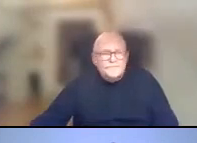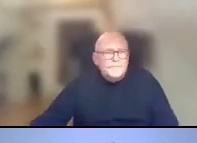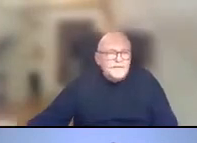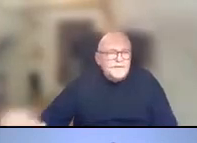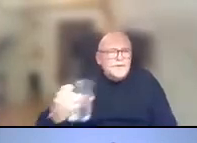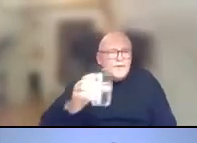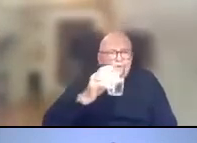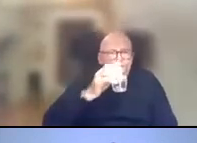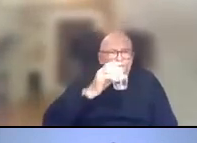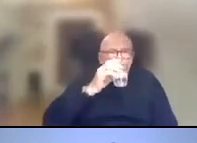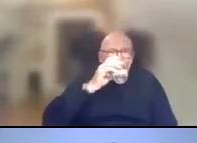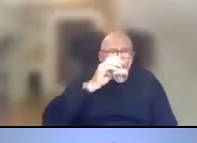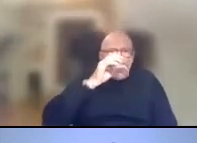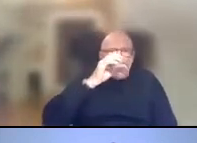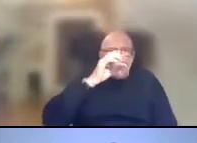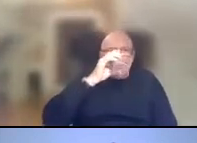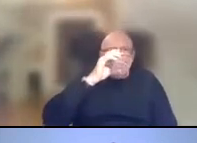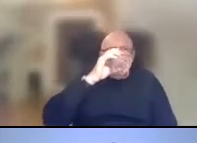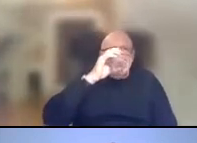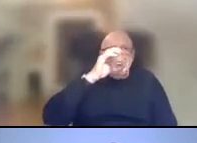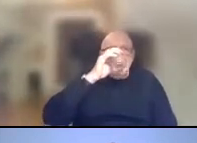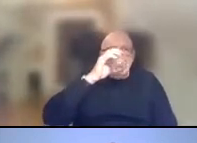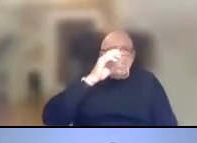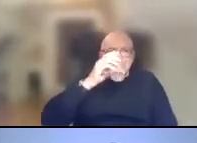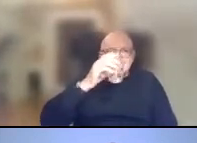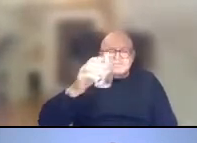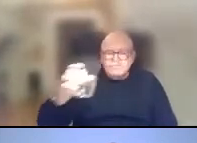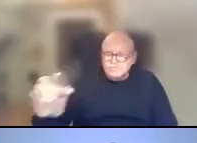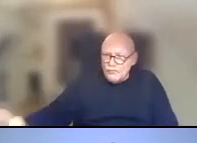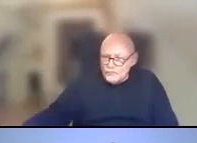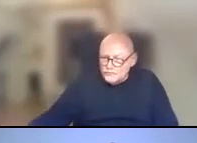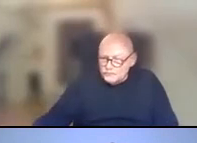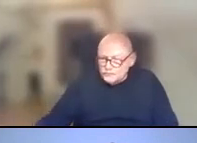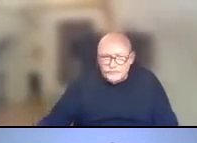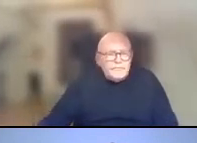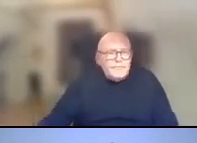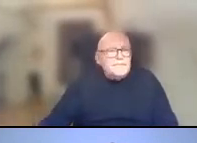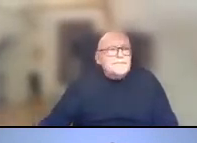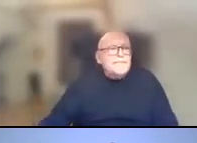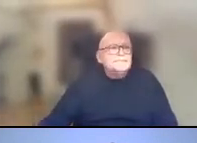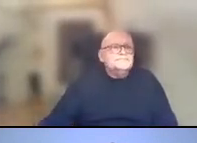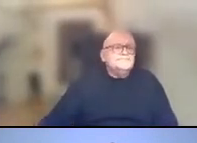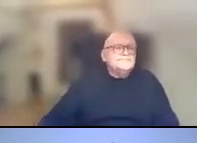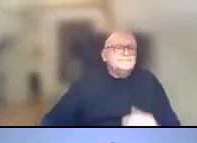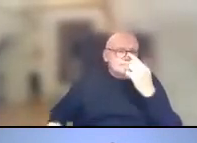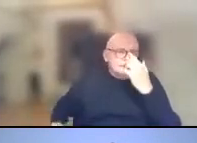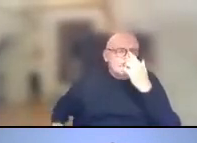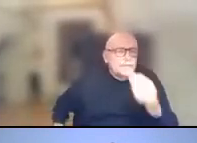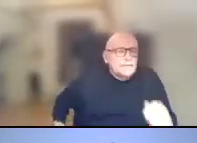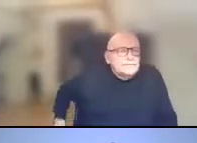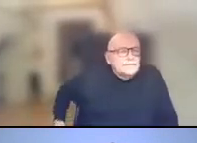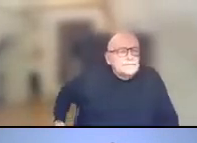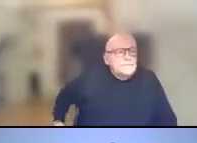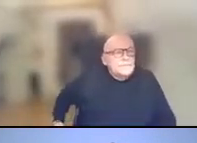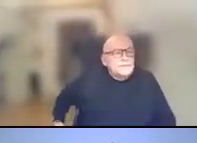man feststellt, dass die sich gar nicht medizinisch einarbeiten, dass man wirklich sagt, dieses Mitleid ist habe ich, weil ich alle medizinischen Akten gelesen habe und ich weiß,